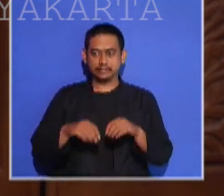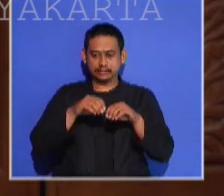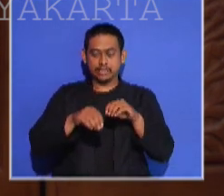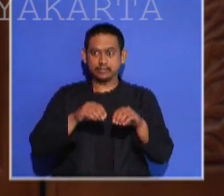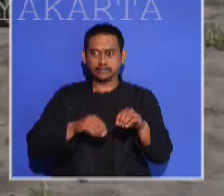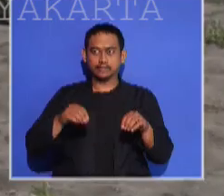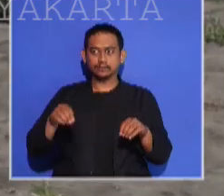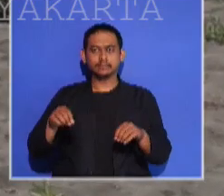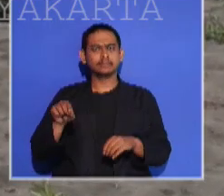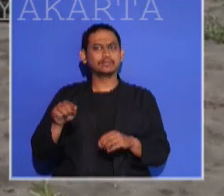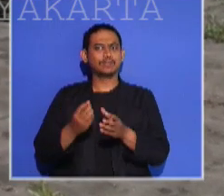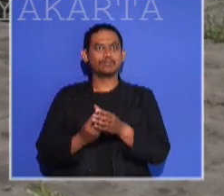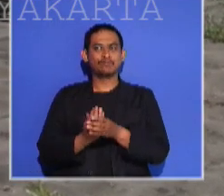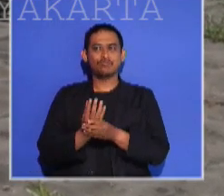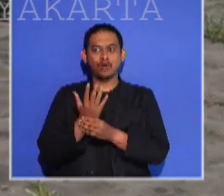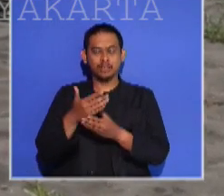bayung.